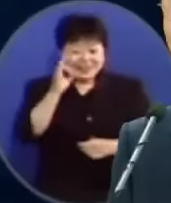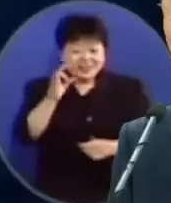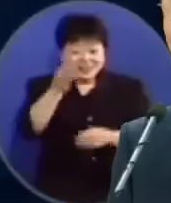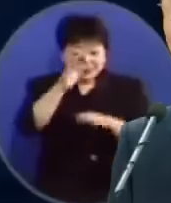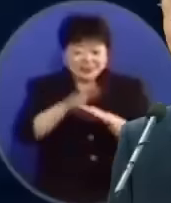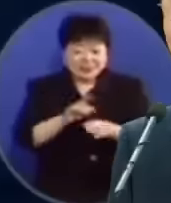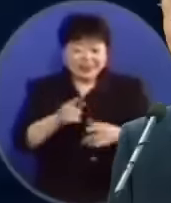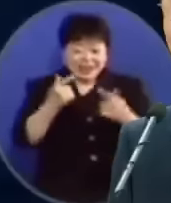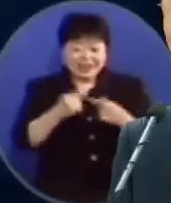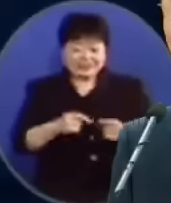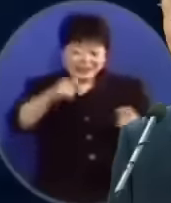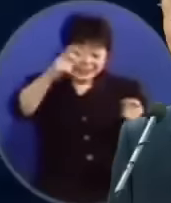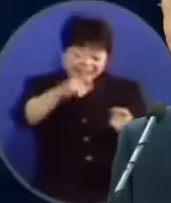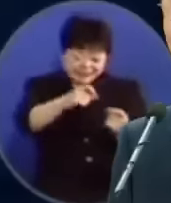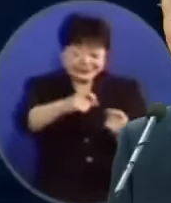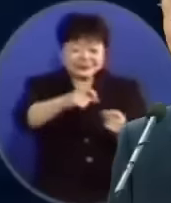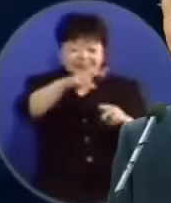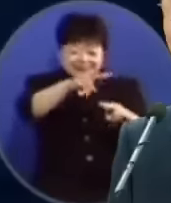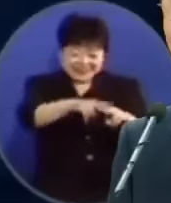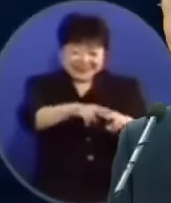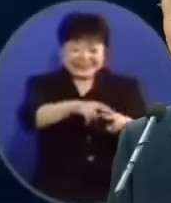열째, 예배 시간에는 항상